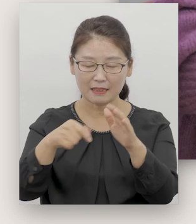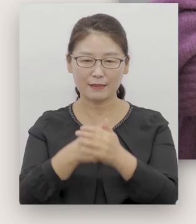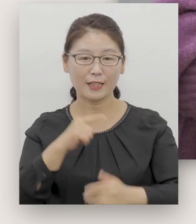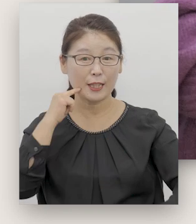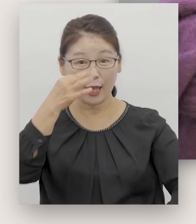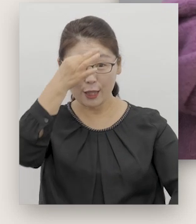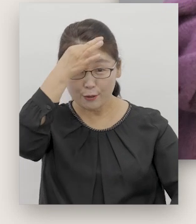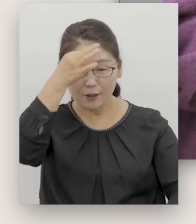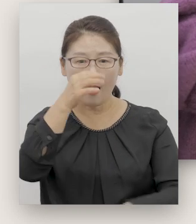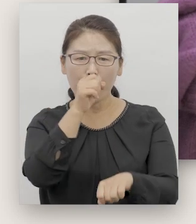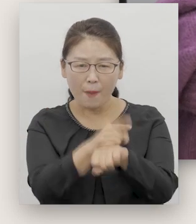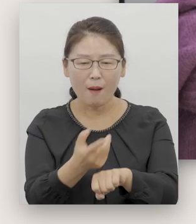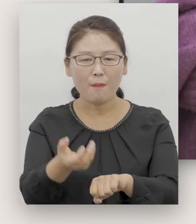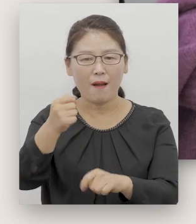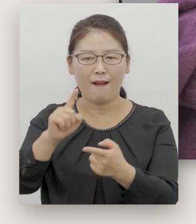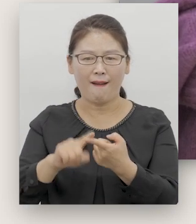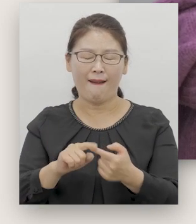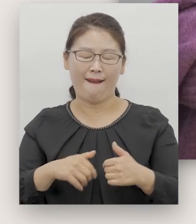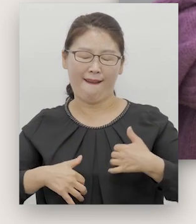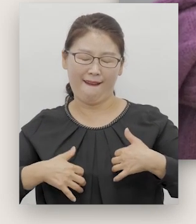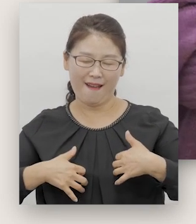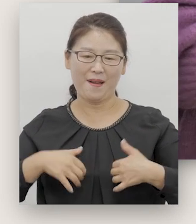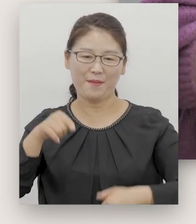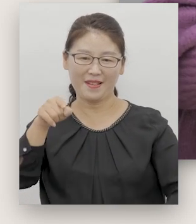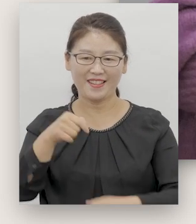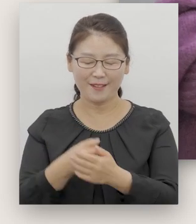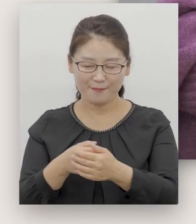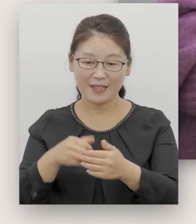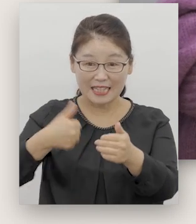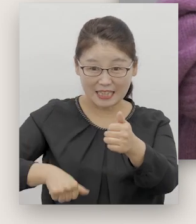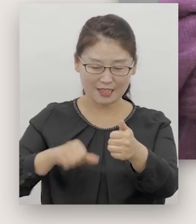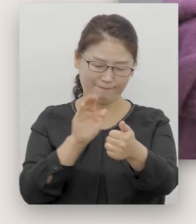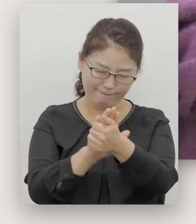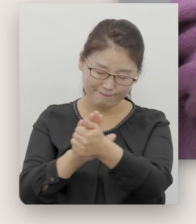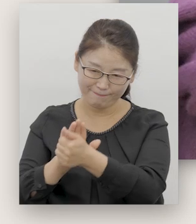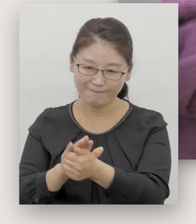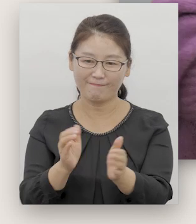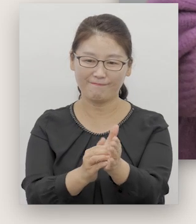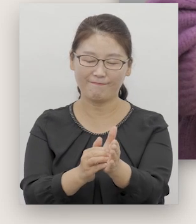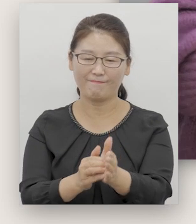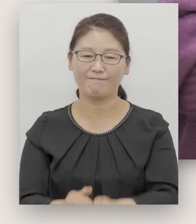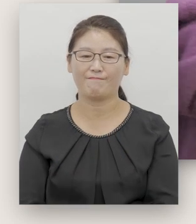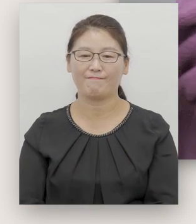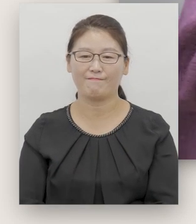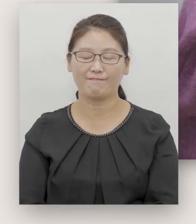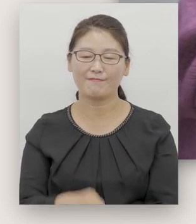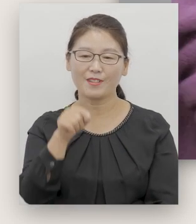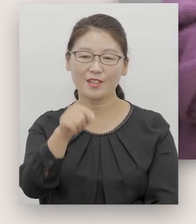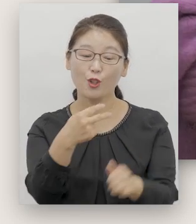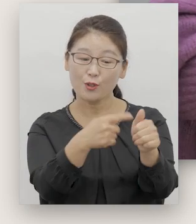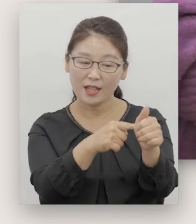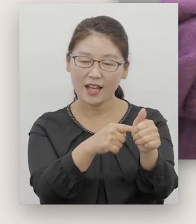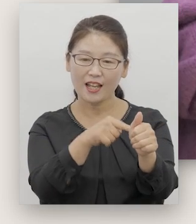후원을 해줬다고 합니다. 그렇게 듀샹과 그 형제들을 예술가로 만들었었던 그 아버지에 대한